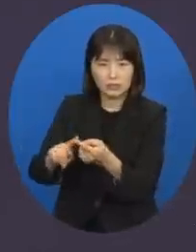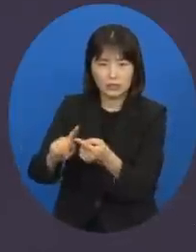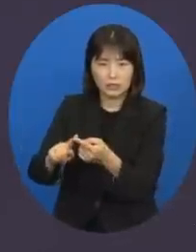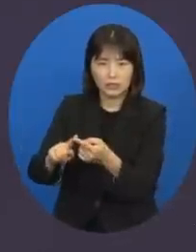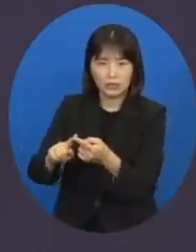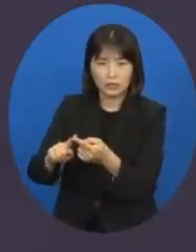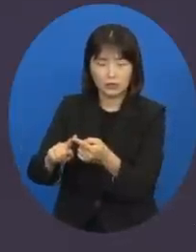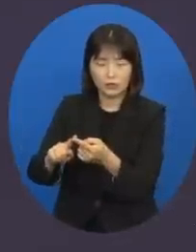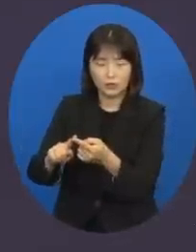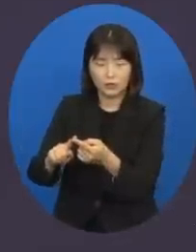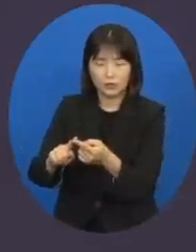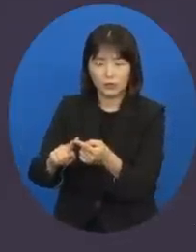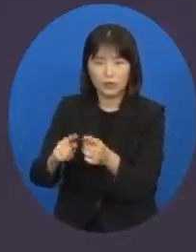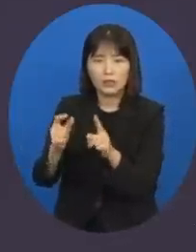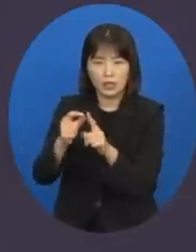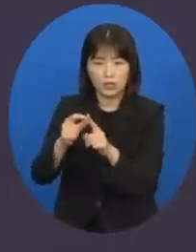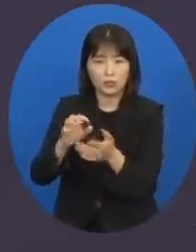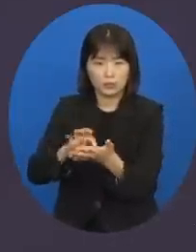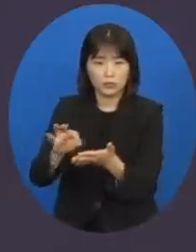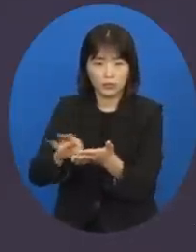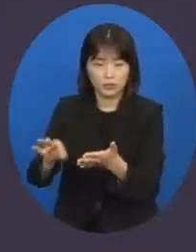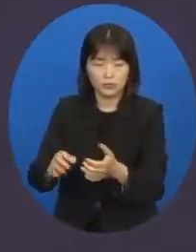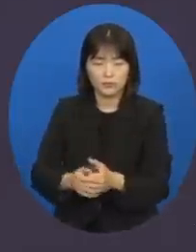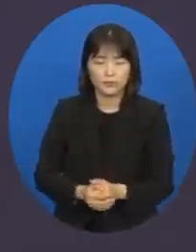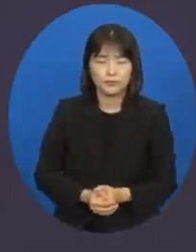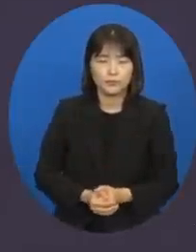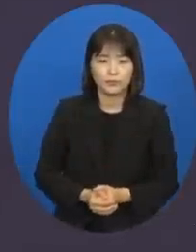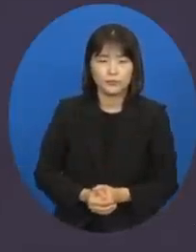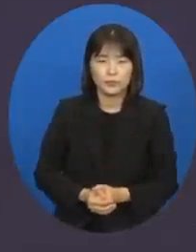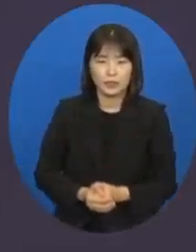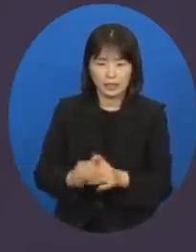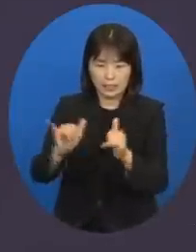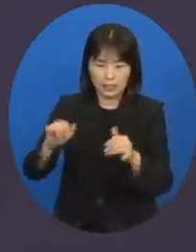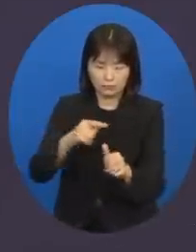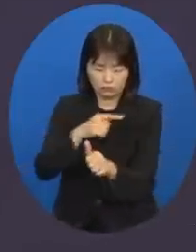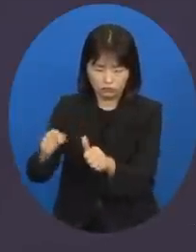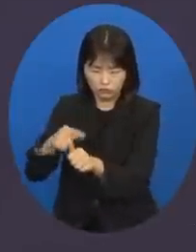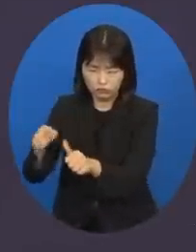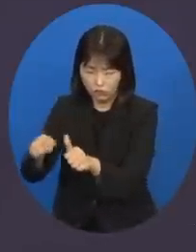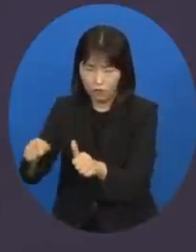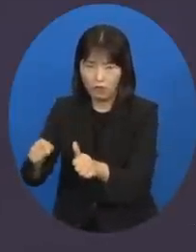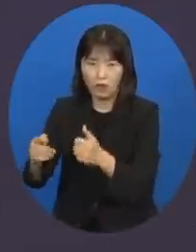단어를 사용합니다. 그래서 그 가운데 사람들을 죽이기도 했기 때문에